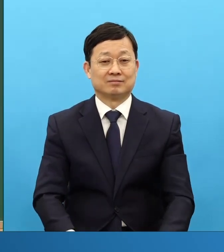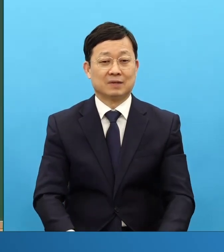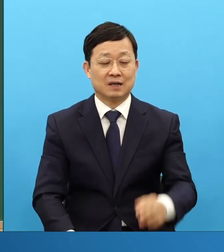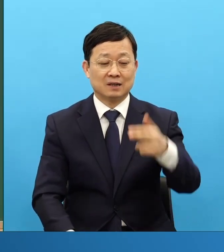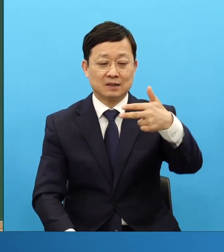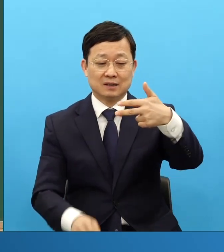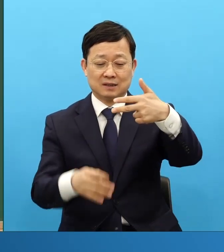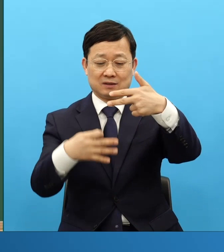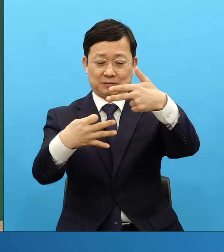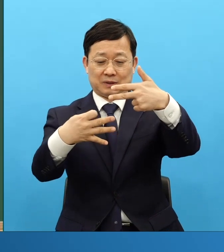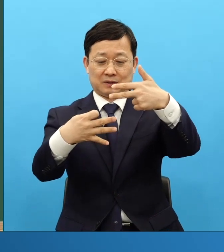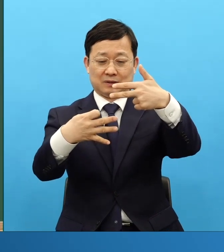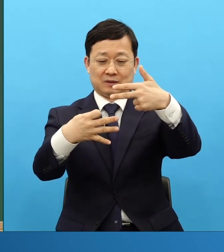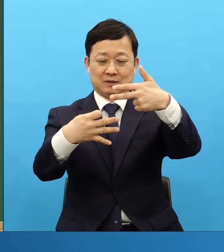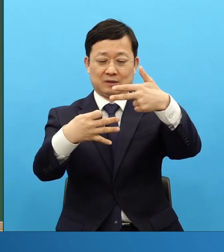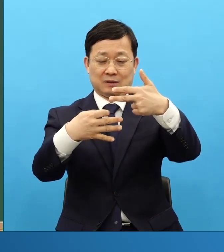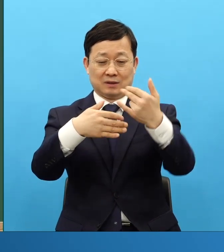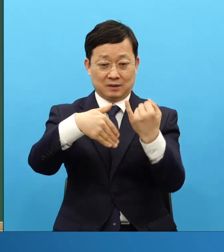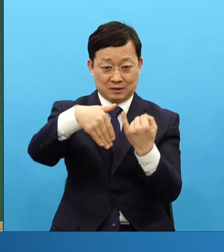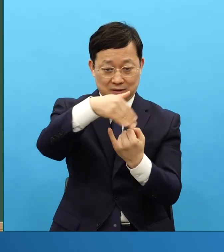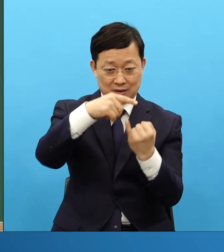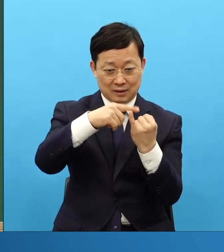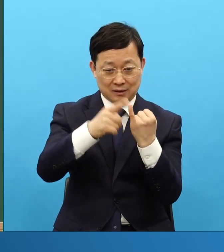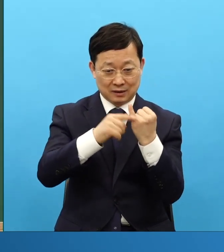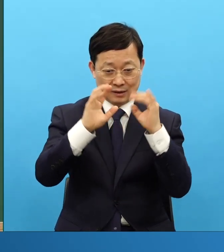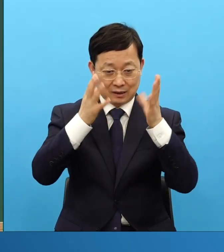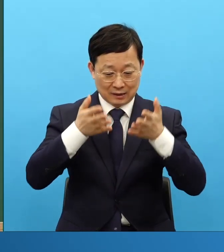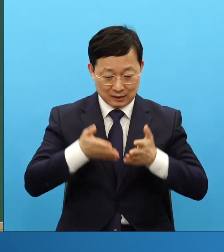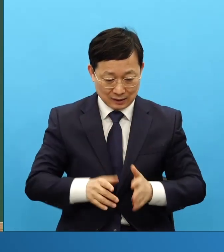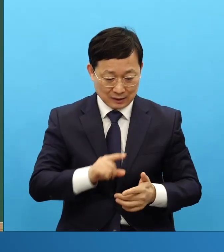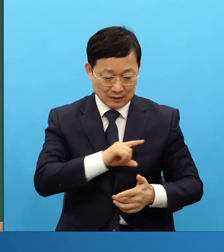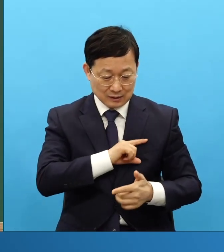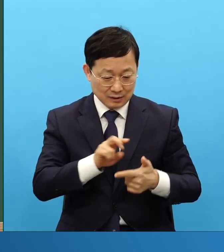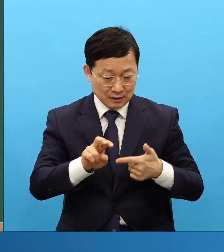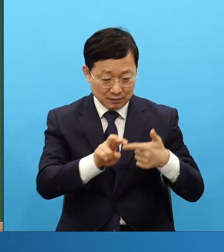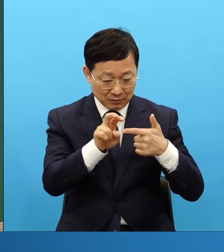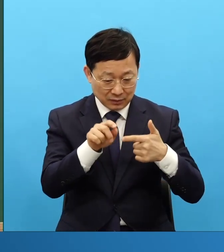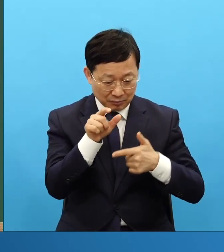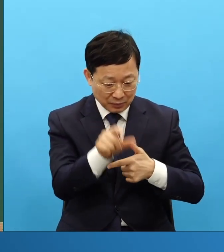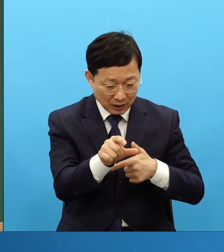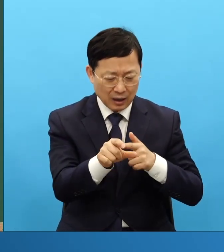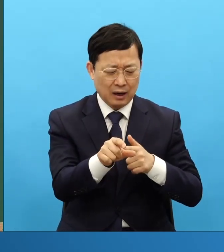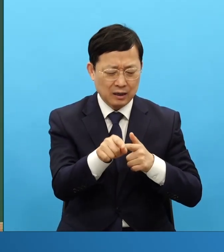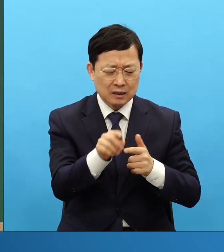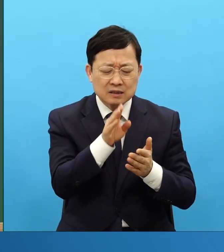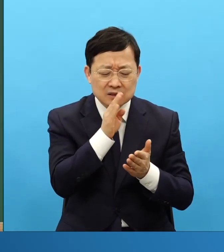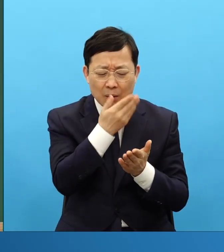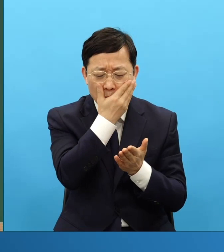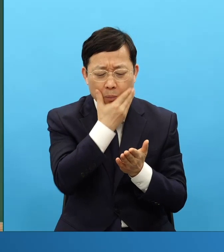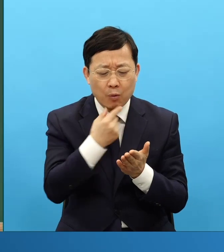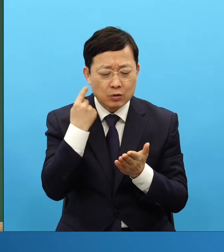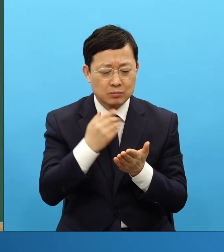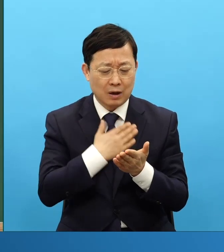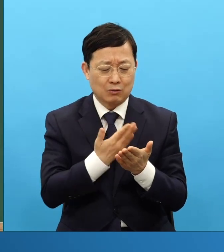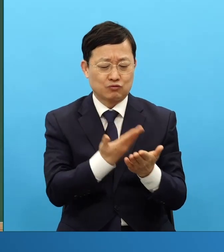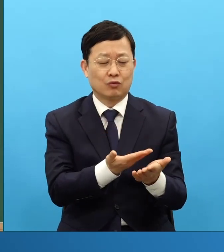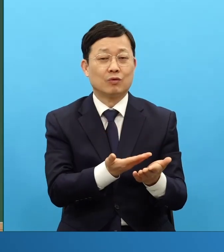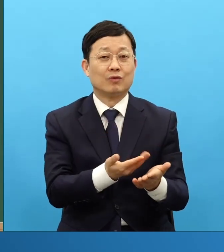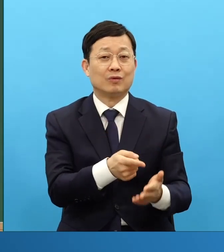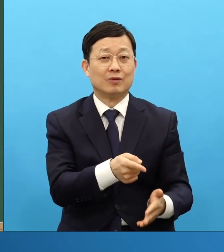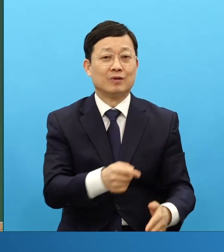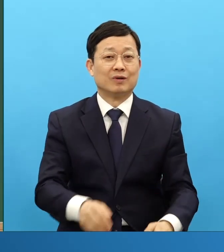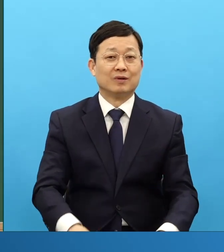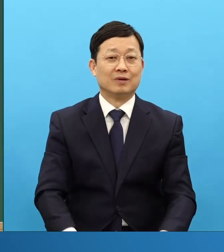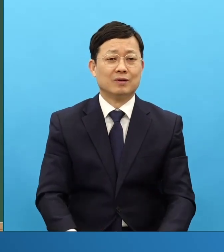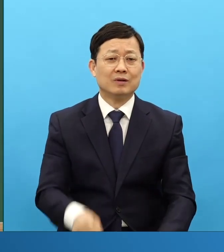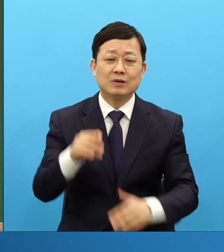14절에는 복음이 이마누엘이라는 복음이 나오죠. And immediately we see the gospel of Emmanuel in chapter 7. 자, 이런 부분들을 여러분이